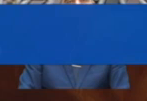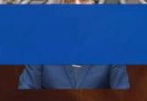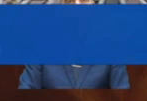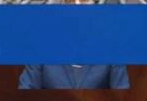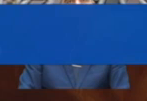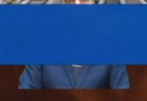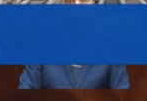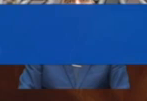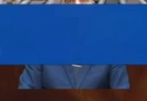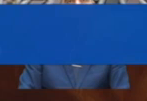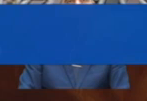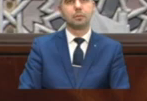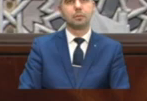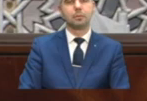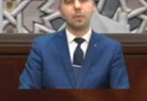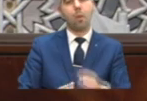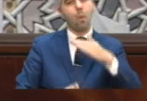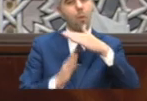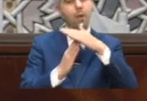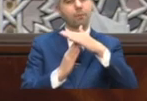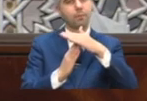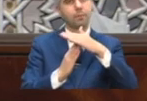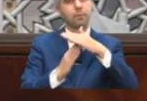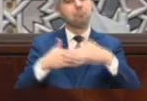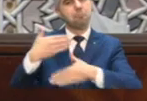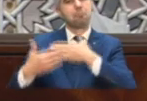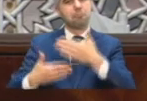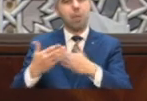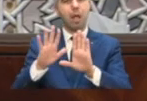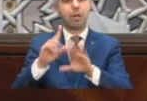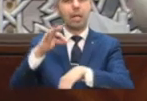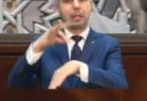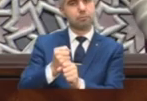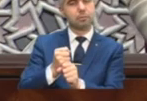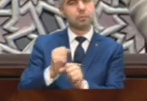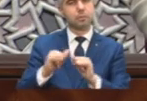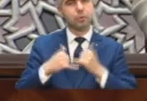إذا السيدة والسادة النواب نرفع أشغال هذه الجلسة ونعود بعد 10 دقائق.